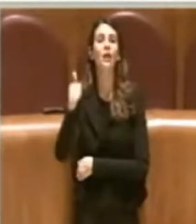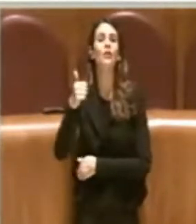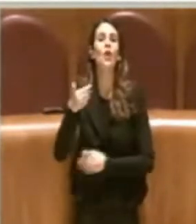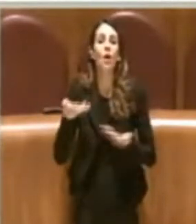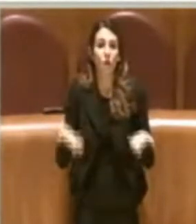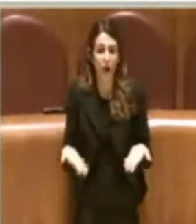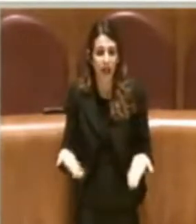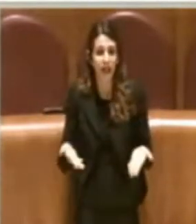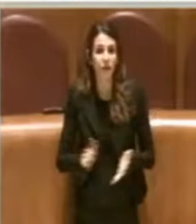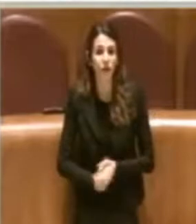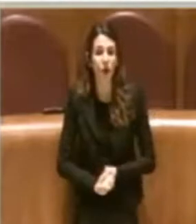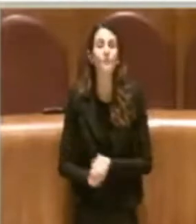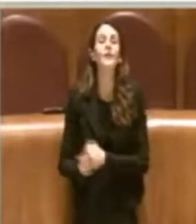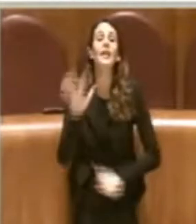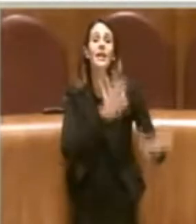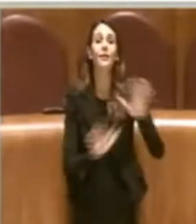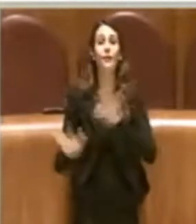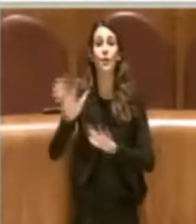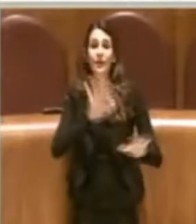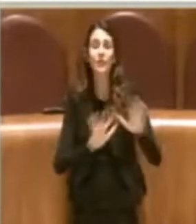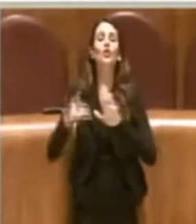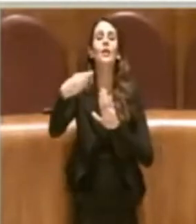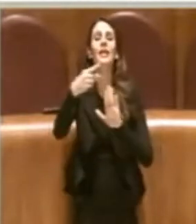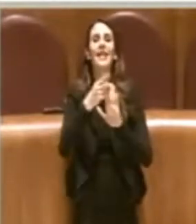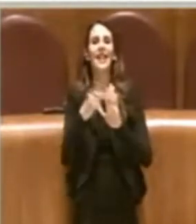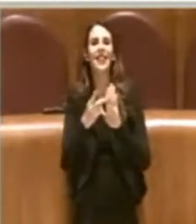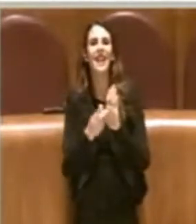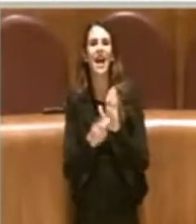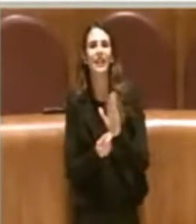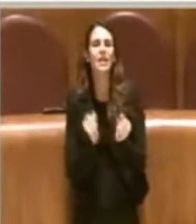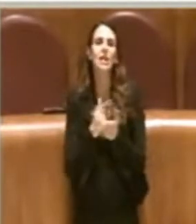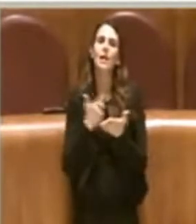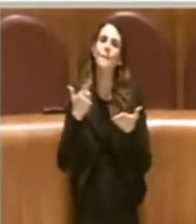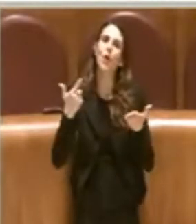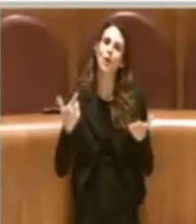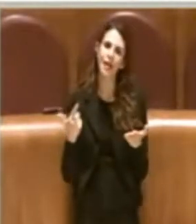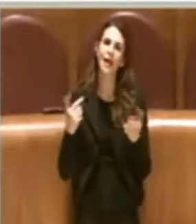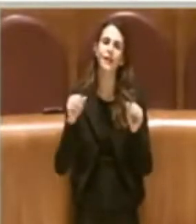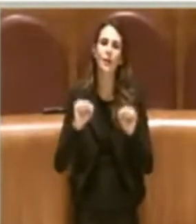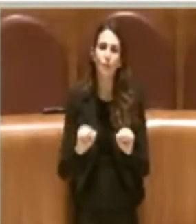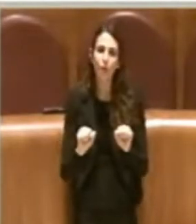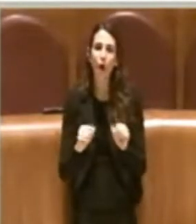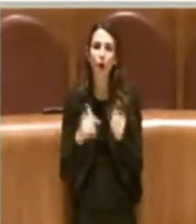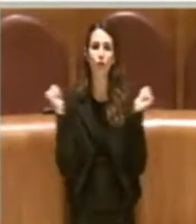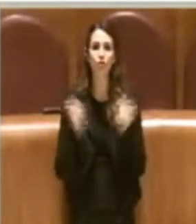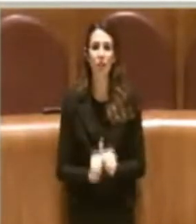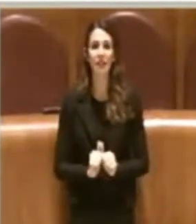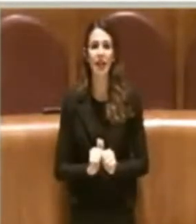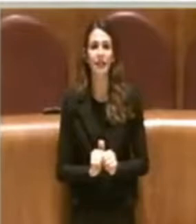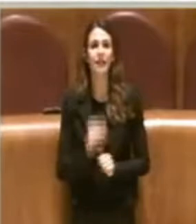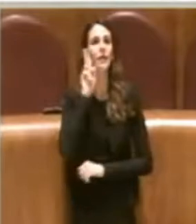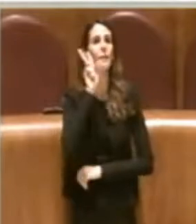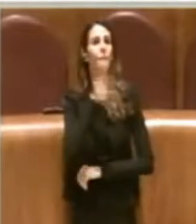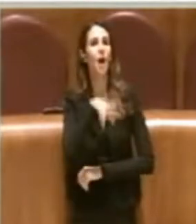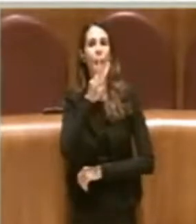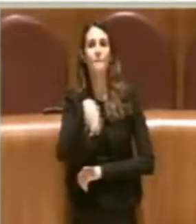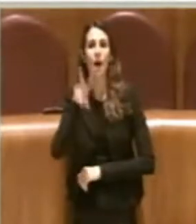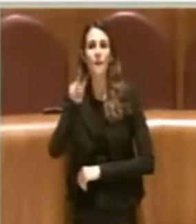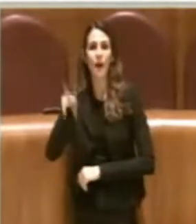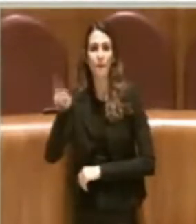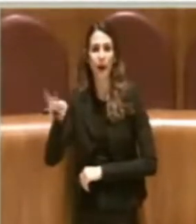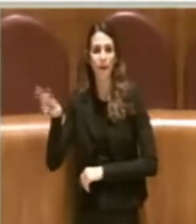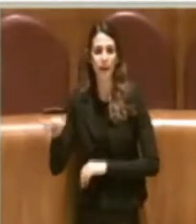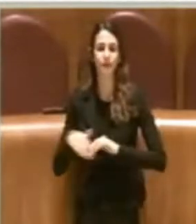dati diciamo principali che ne consentano quantomeno la loro localizzazione nei vari